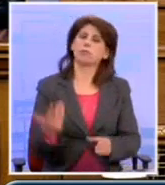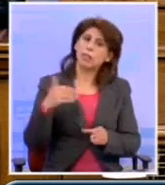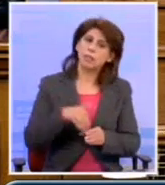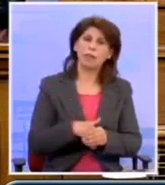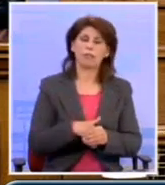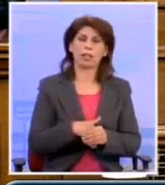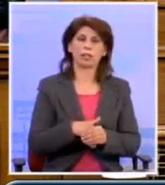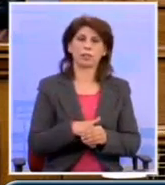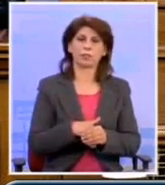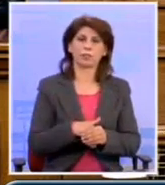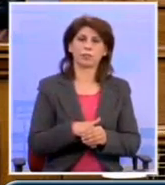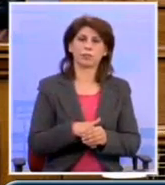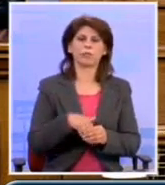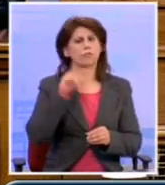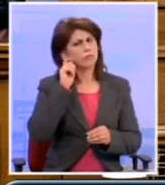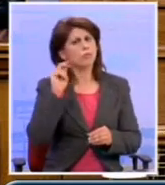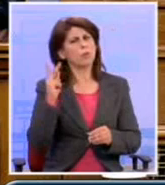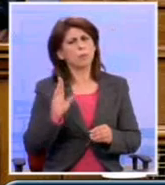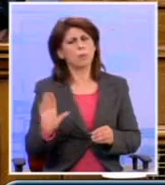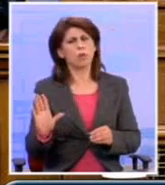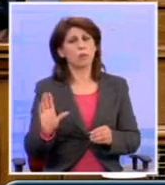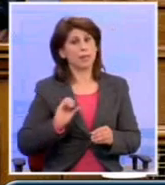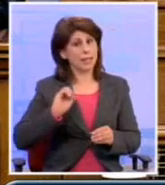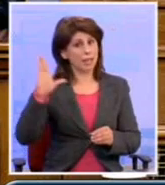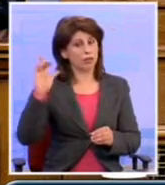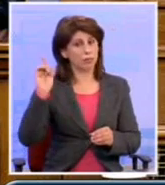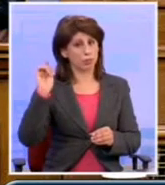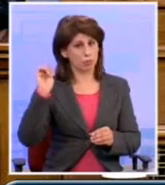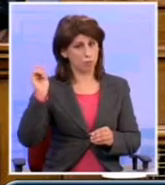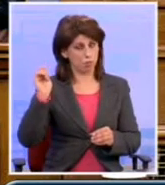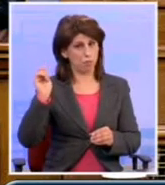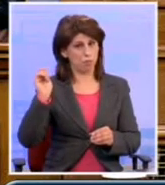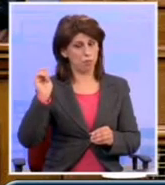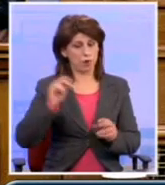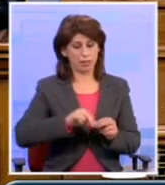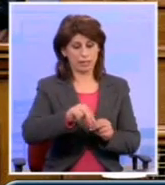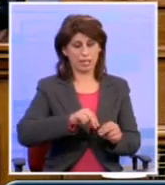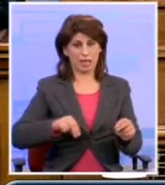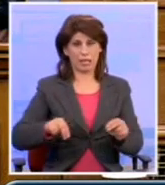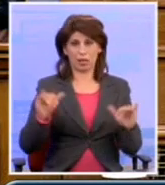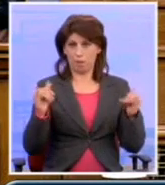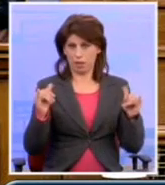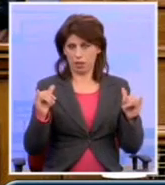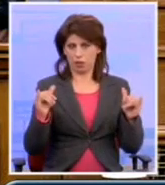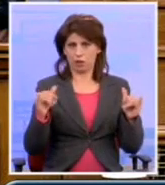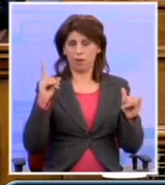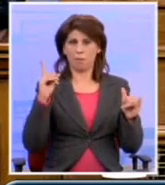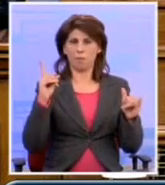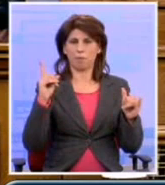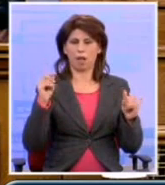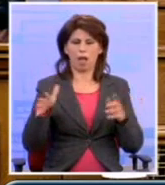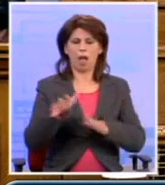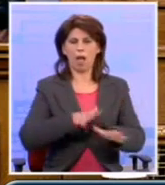περιλαμβάνει και με ονοματεπώνυμο, έξω και από την πολιτική σκακέρα των παιγνίων, μια